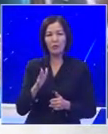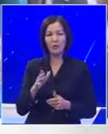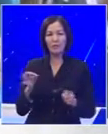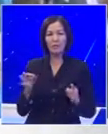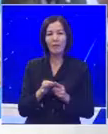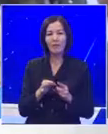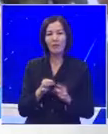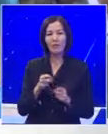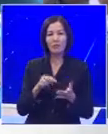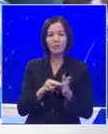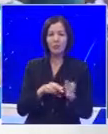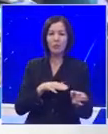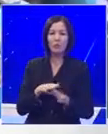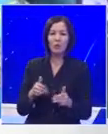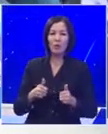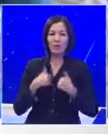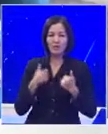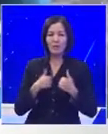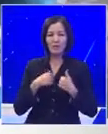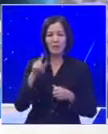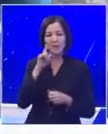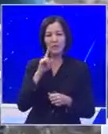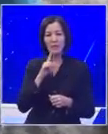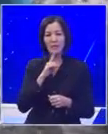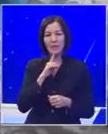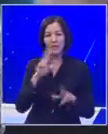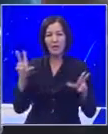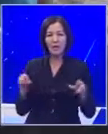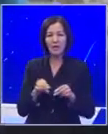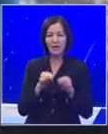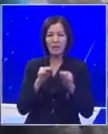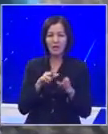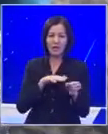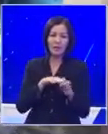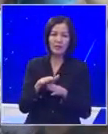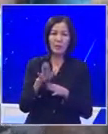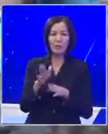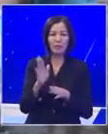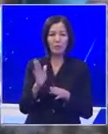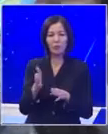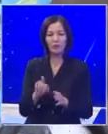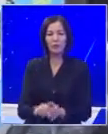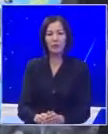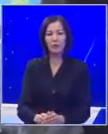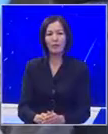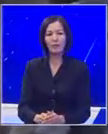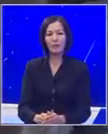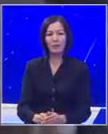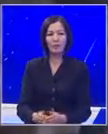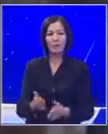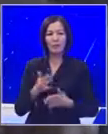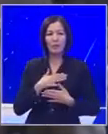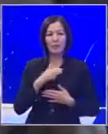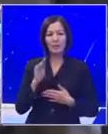мақсаттарға жетуге тырысам және еліме берген антымда до конца өзімнің антымда тұрамын. Бүгін осы мен